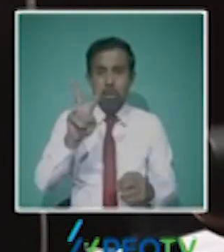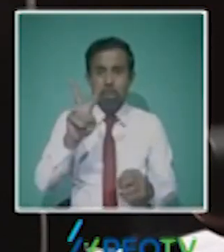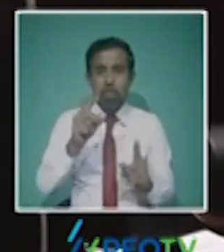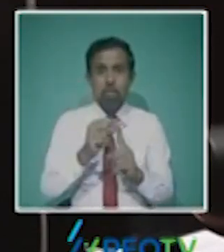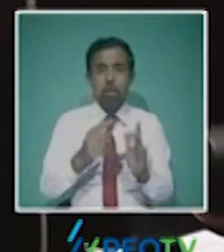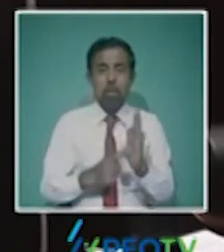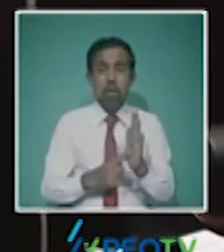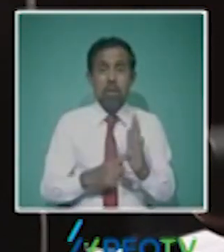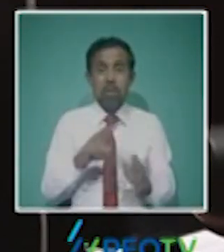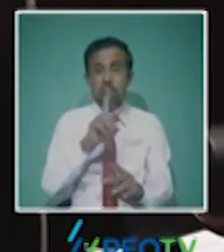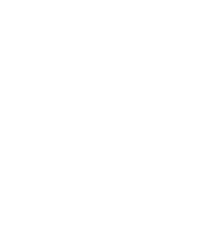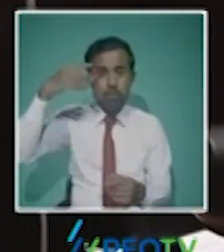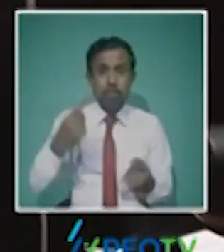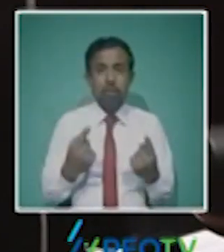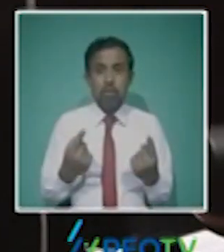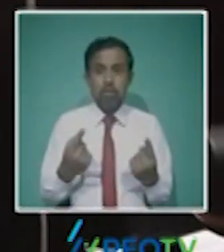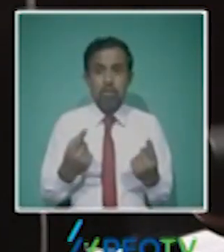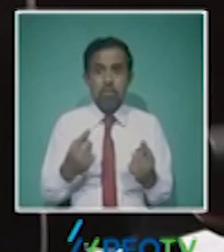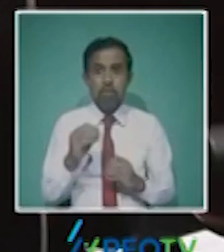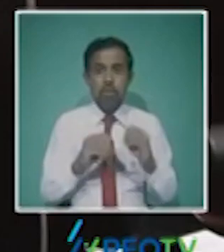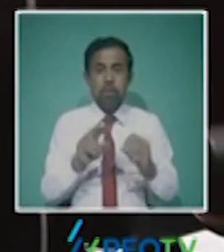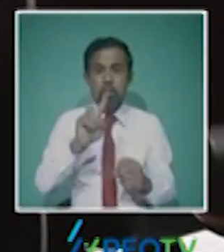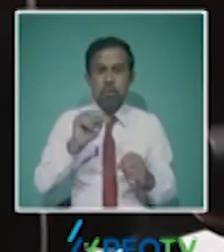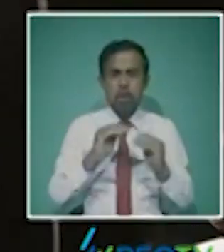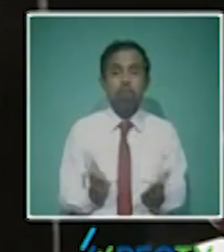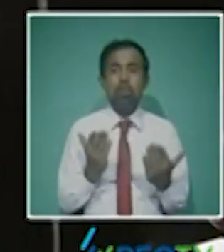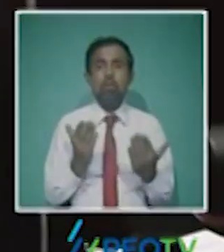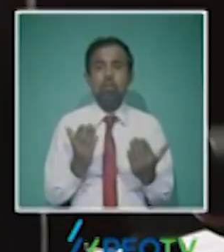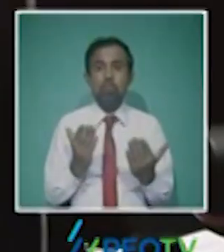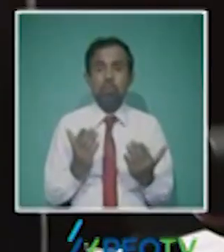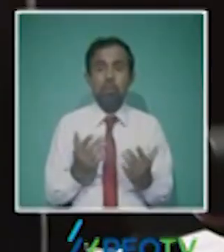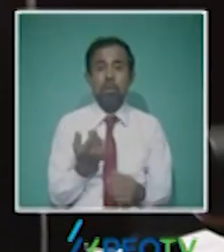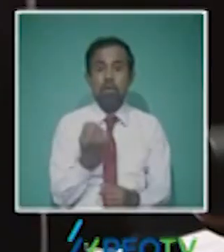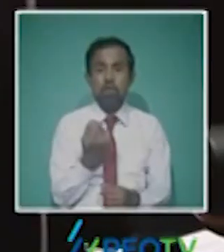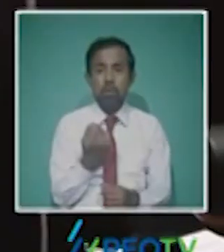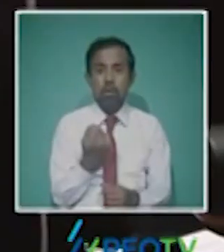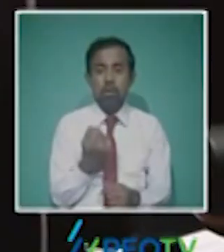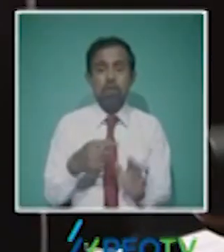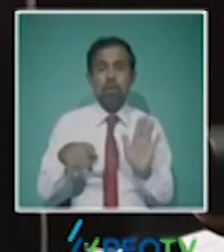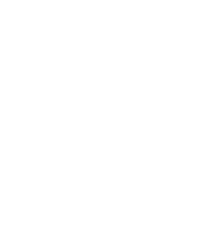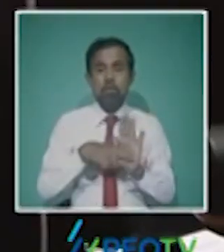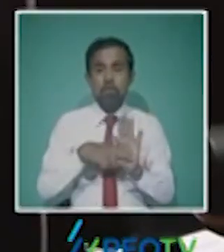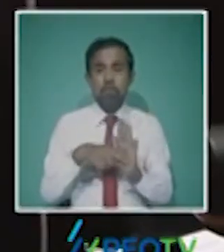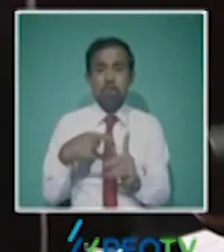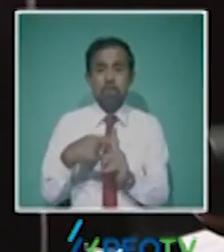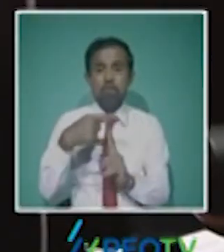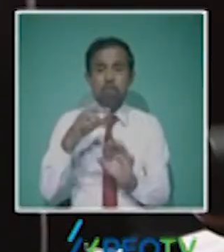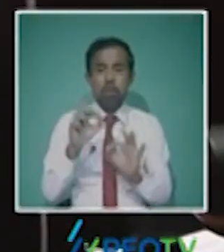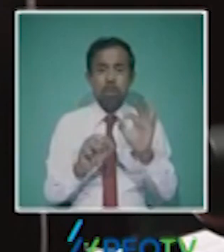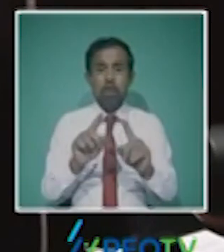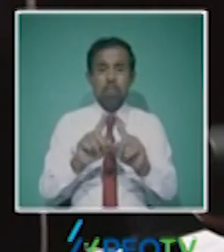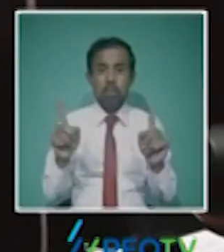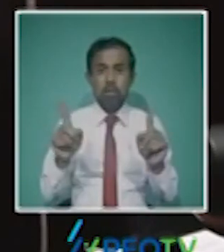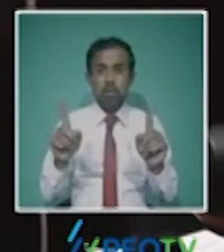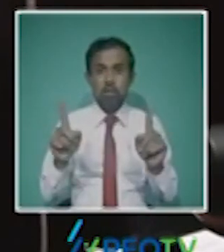පෙට්‍රල් ඉල්ලුම 126%කින් අඩු වෙලා තියෙනවා. විදුලි ඉල්ලුම 120%කින් පමණ අඩු වෙලා තියෙනවා. ආර්ථිකයේ ඍණ වර්ධනය 10%ට